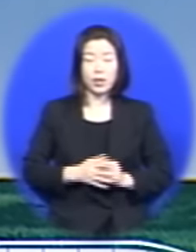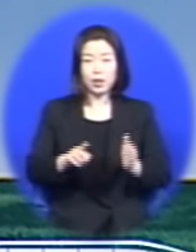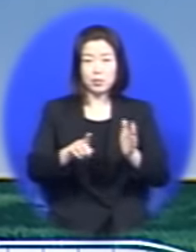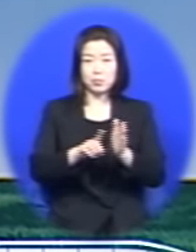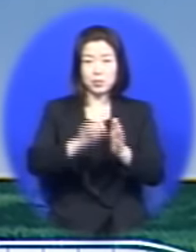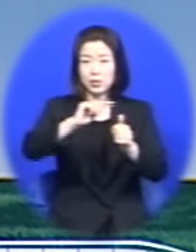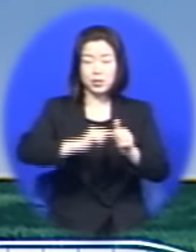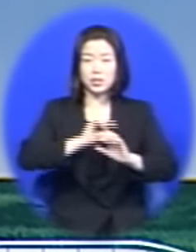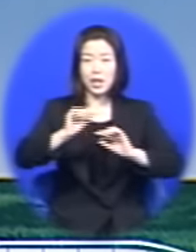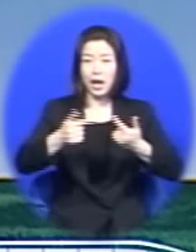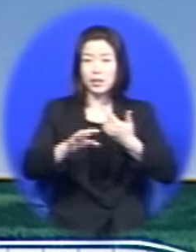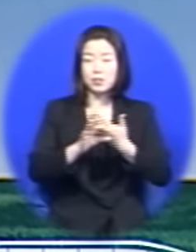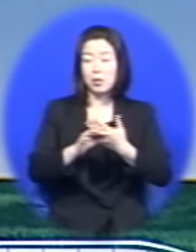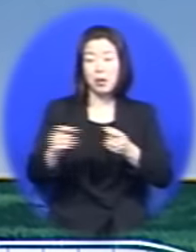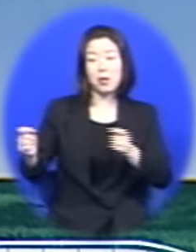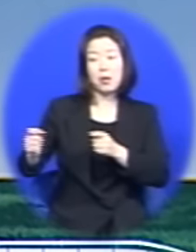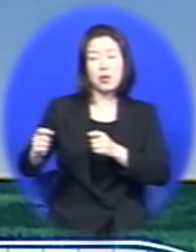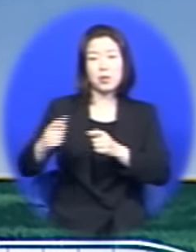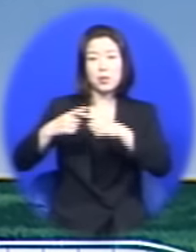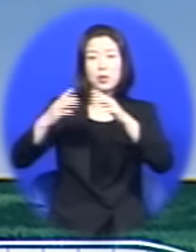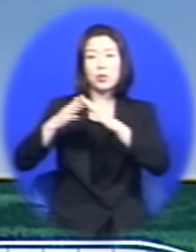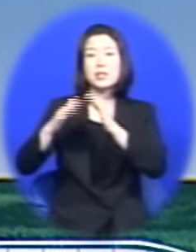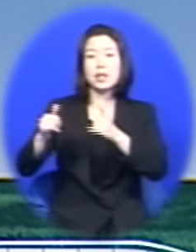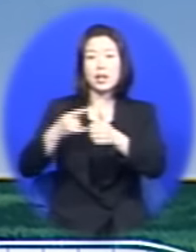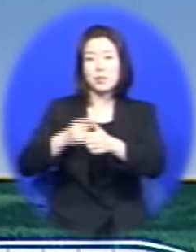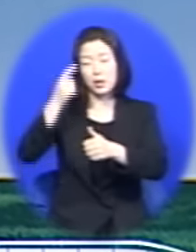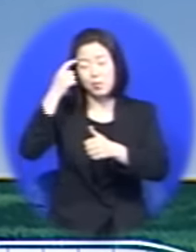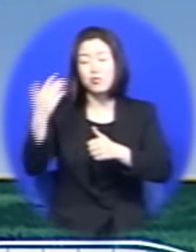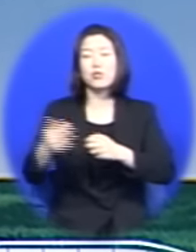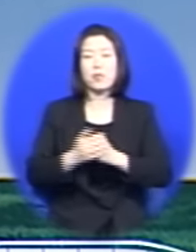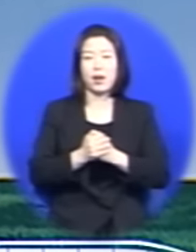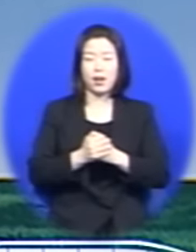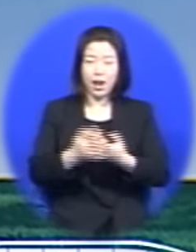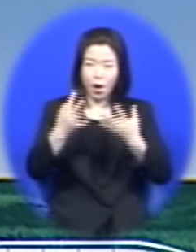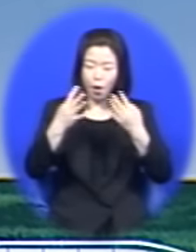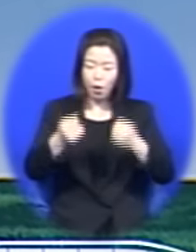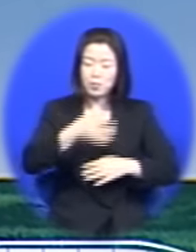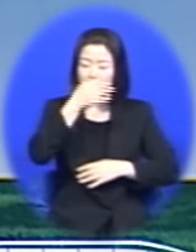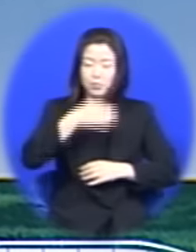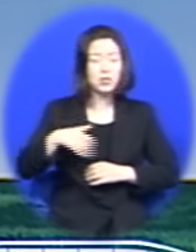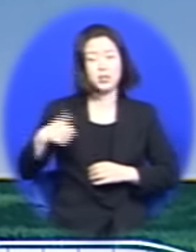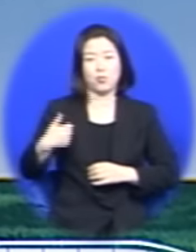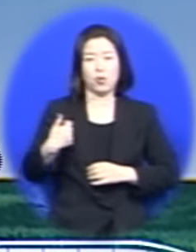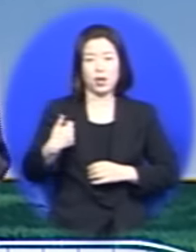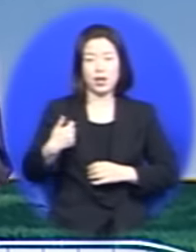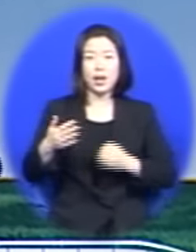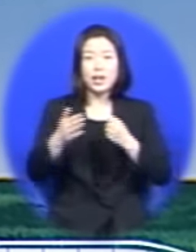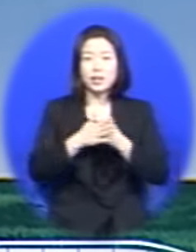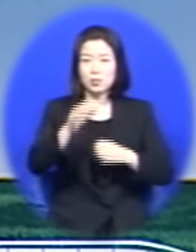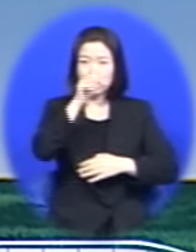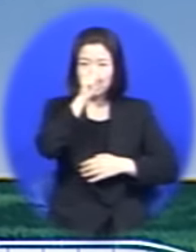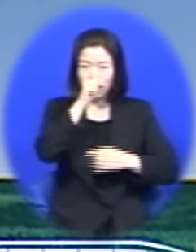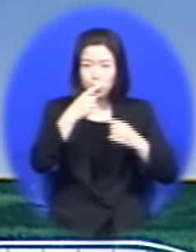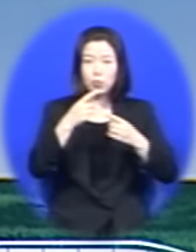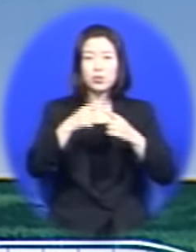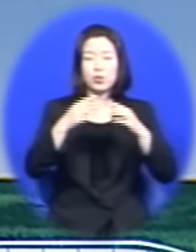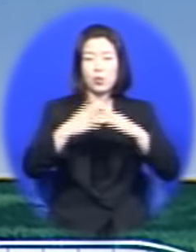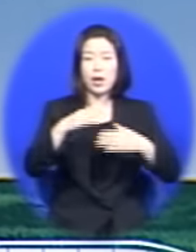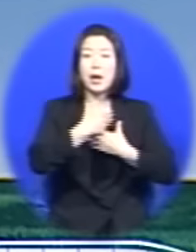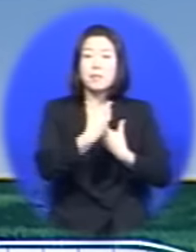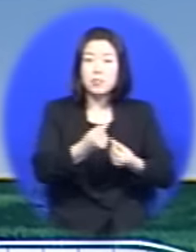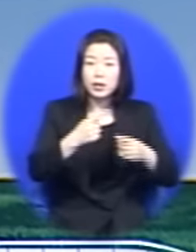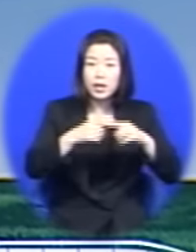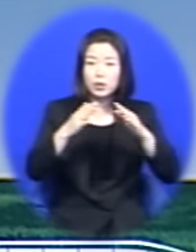믿어지지 않으면 우리 교인들에게 물어보세요. 얼마나 힘든지 몰라요. 그러니까 좋은 교회, 편한 교회, 이런